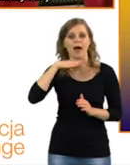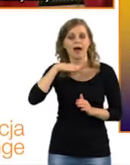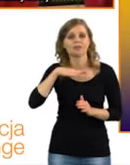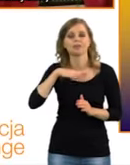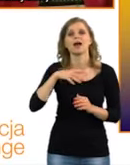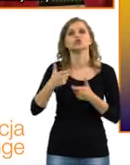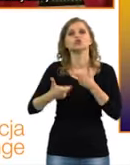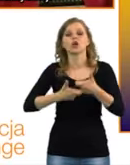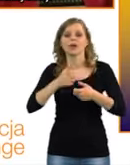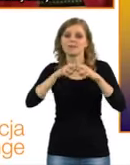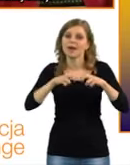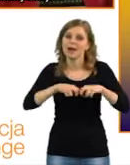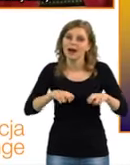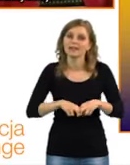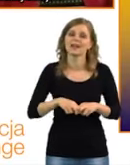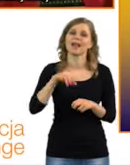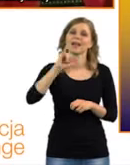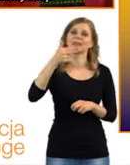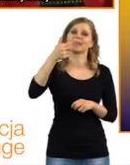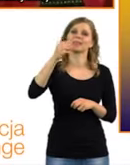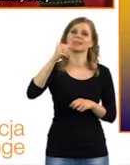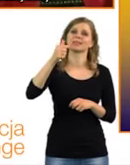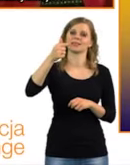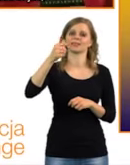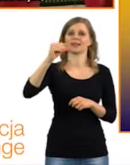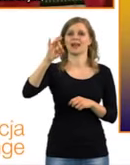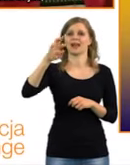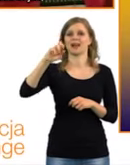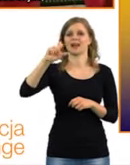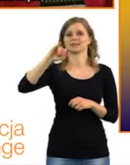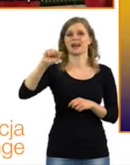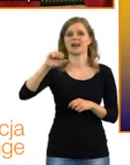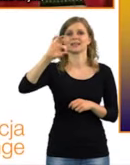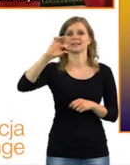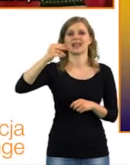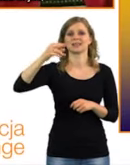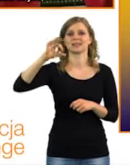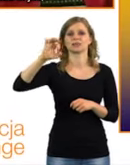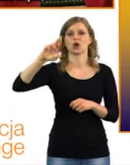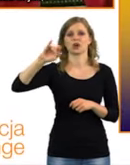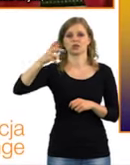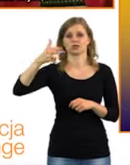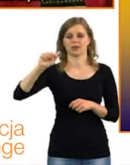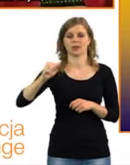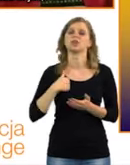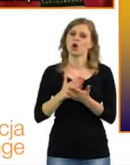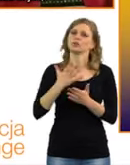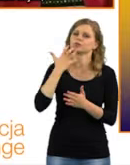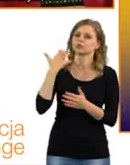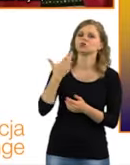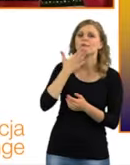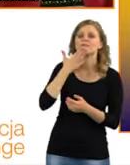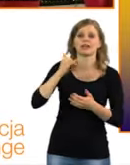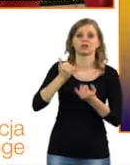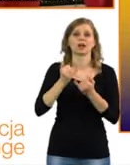poradni i wykonać diagnozę integracji sensorycznej, ponieważ zaburzenia jednego zmysłu, podkreślałam